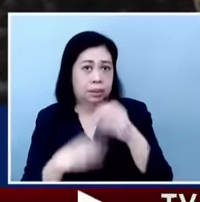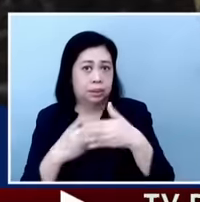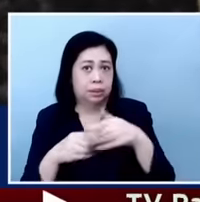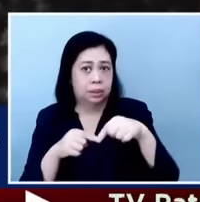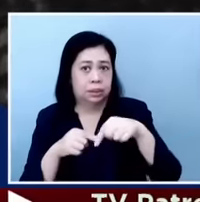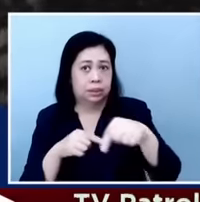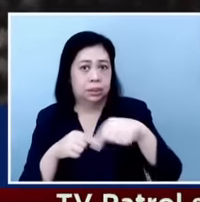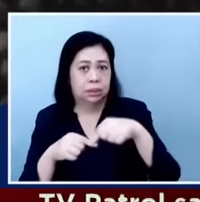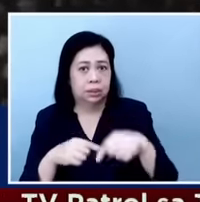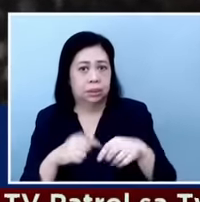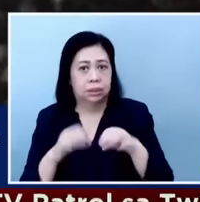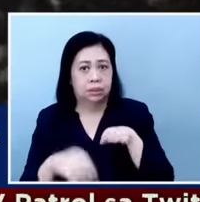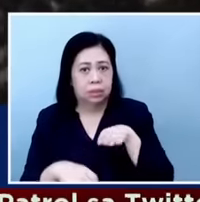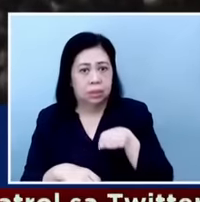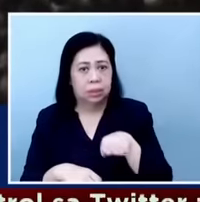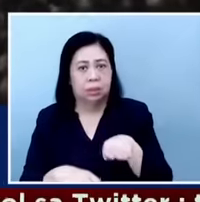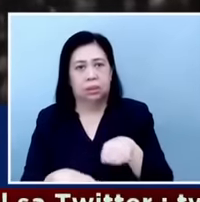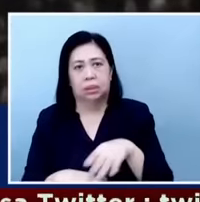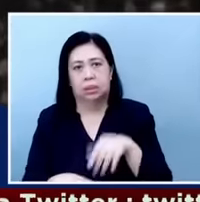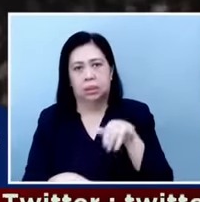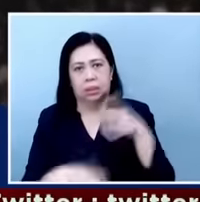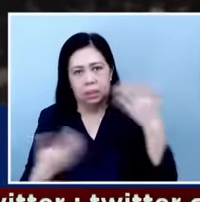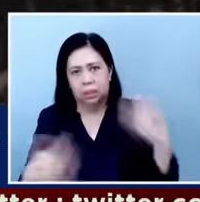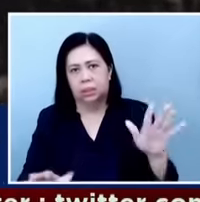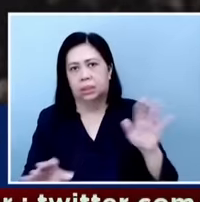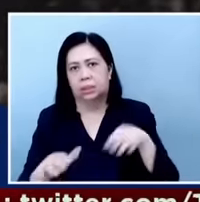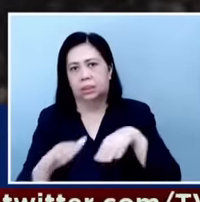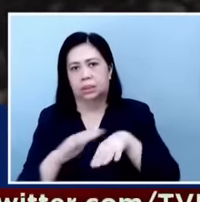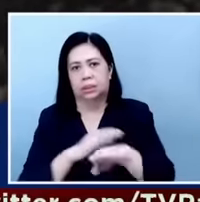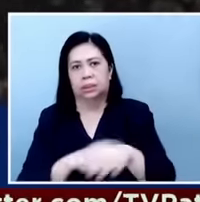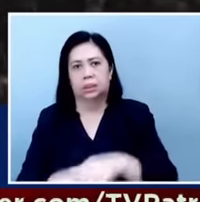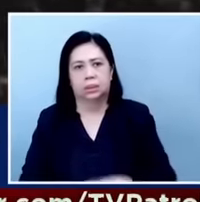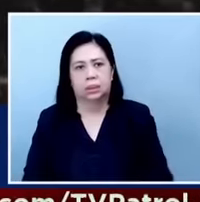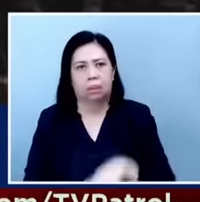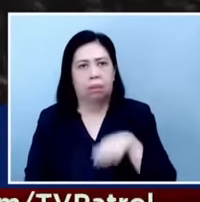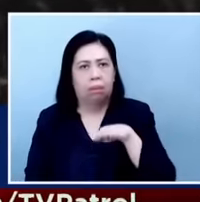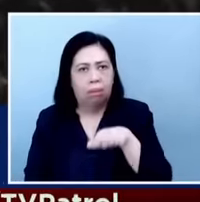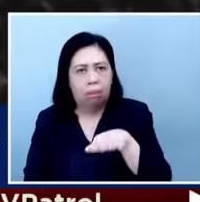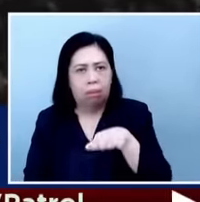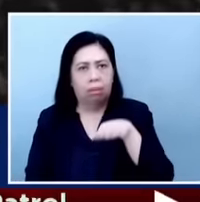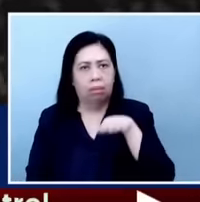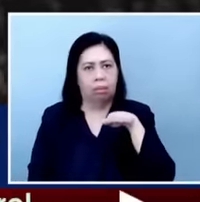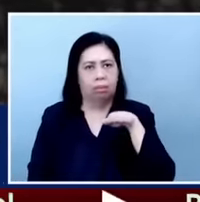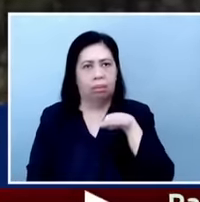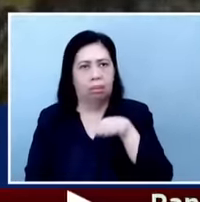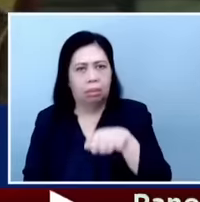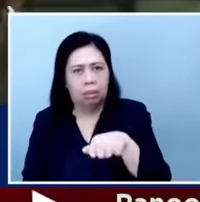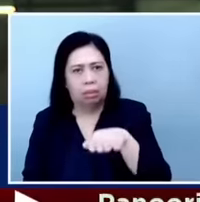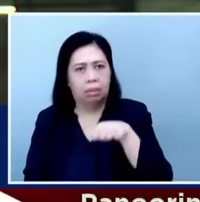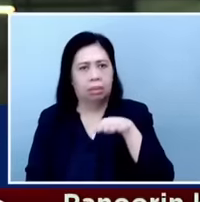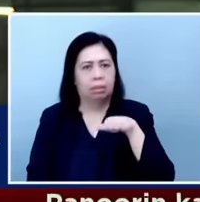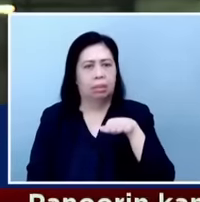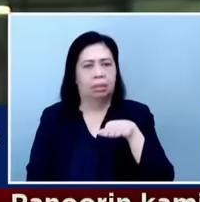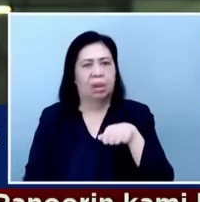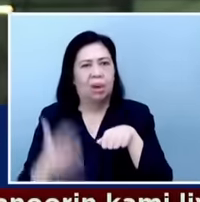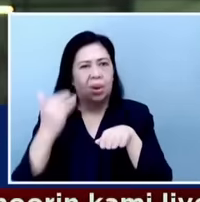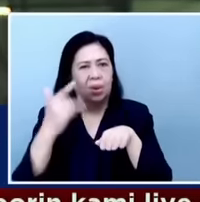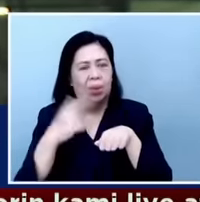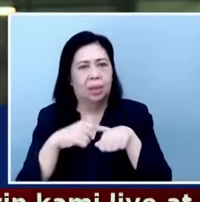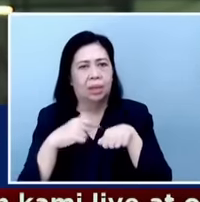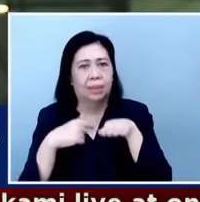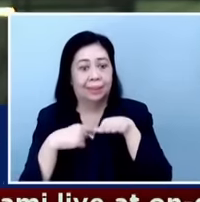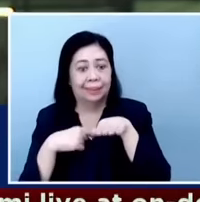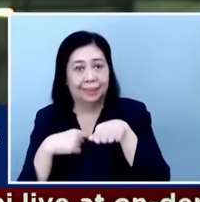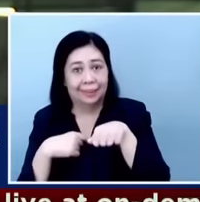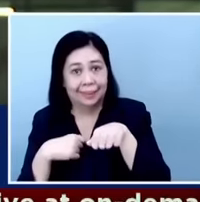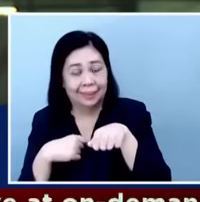Sana kung gumagalaw, ay kanina pa ako nakapasok yan. Ayan o, atras, abante po ang andas. Dahil kumisan, abante